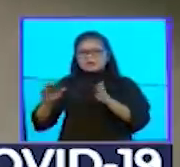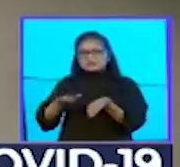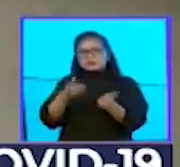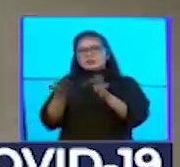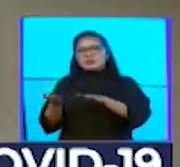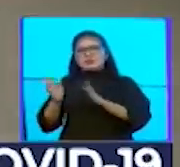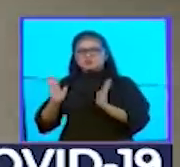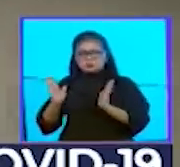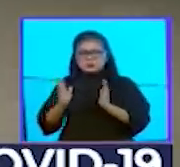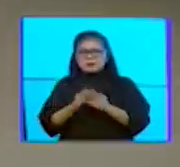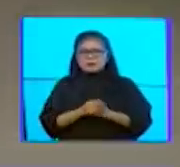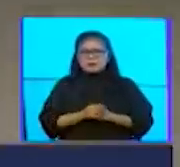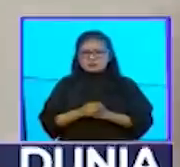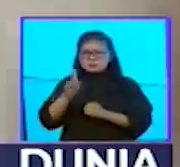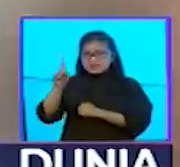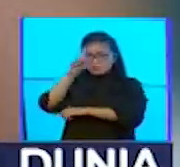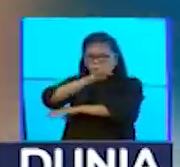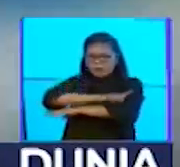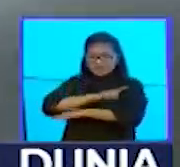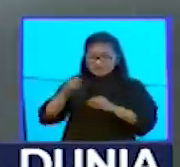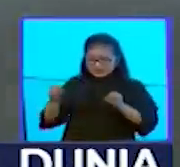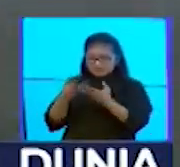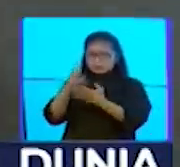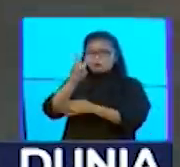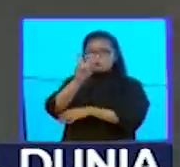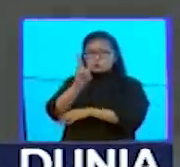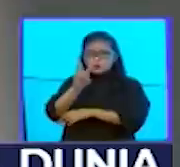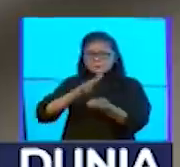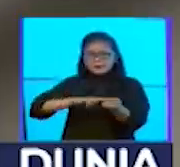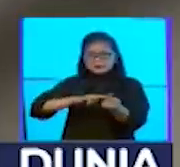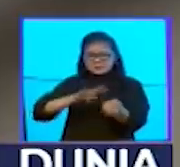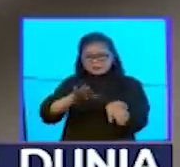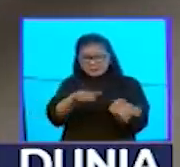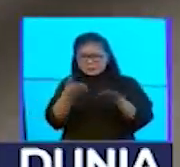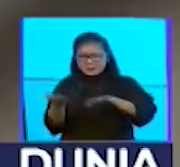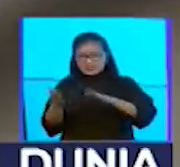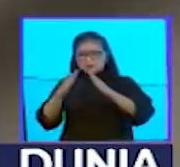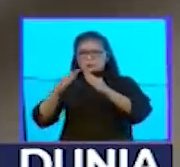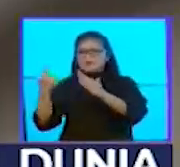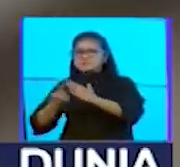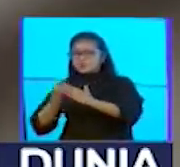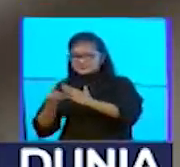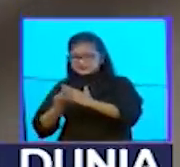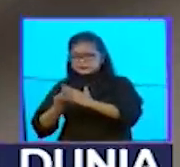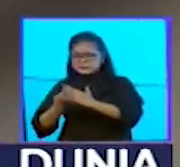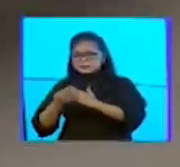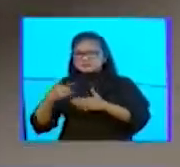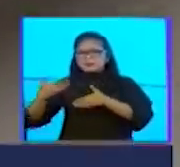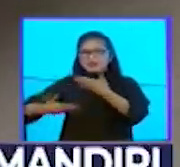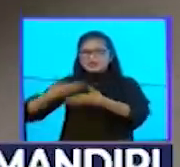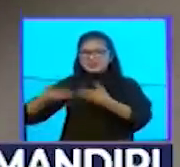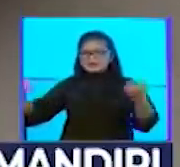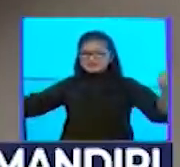satu hari, dua pasien COVID-19 warga Kelurahan Bojong Nangka meninggal dunia saat menjalani isolasi mandiri. Penuhnya layanan kesehatan membuat